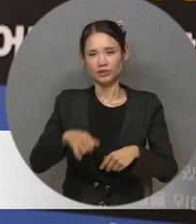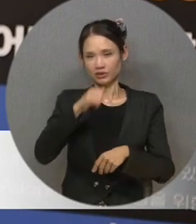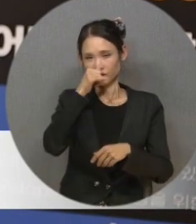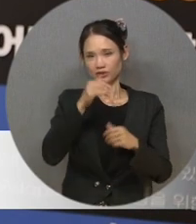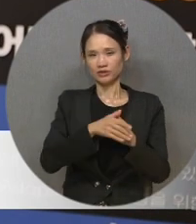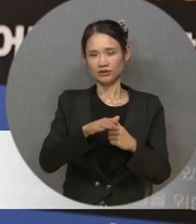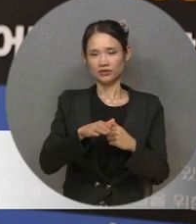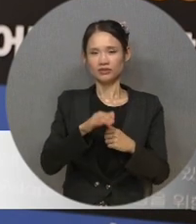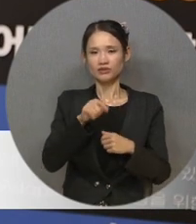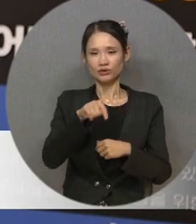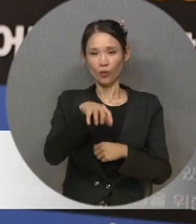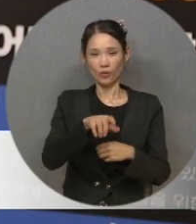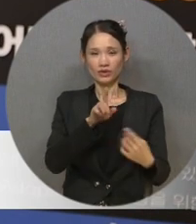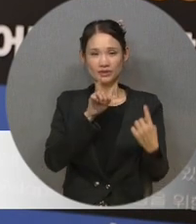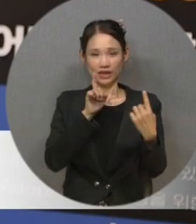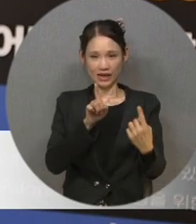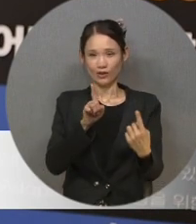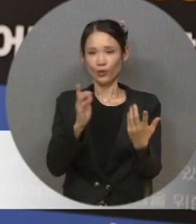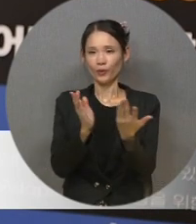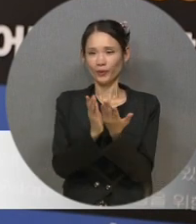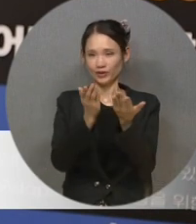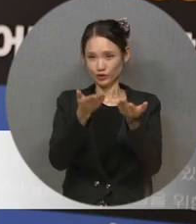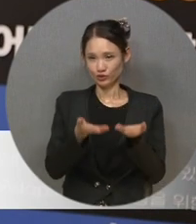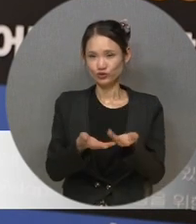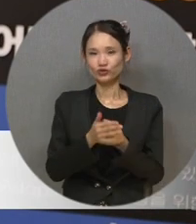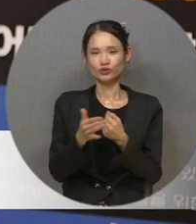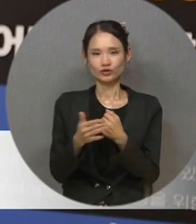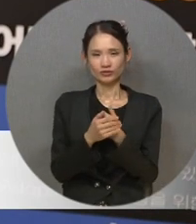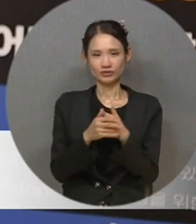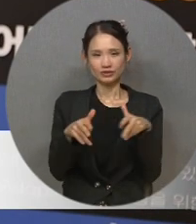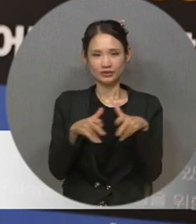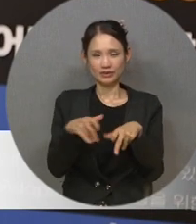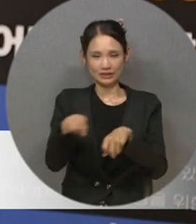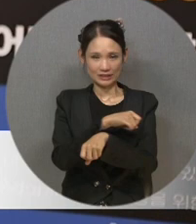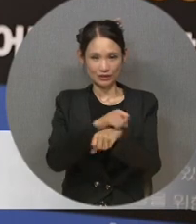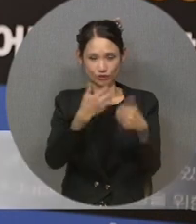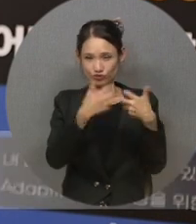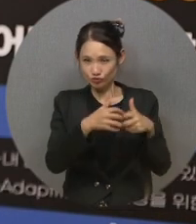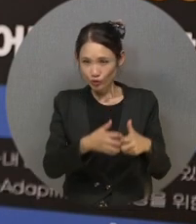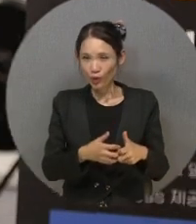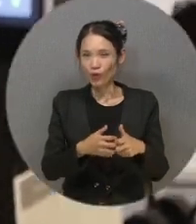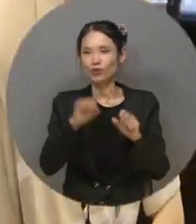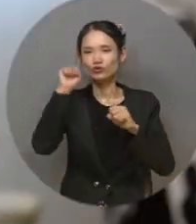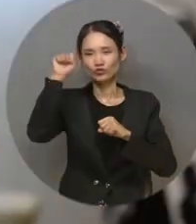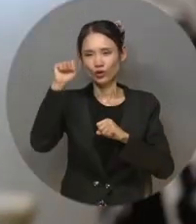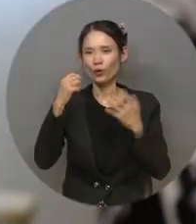여기는 일단은 1대1로 해주기도 하시고 또 장애인 특수 쪽에 운동이 많아서.